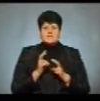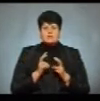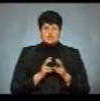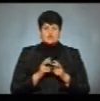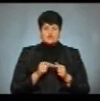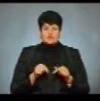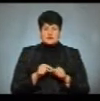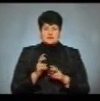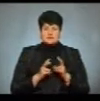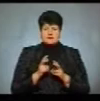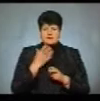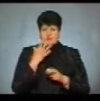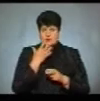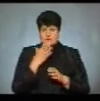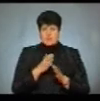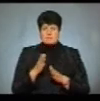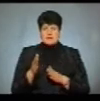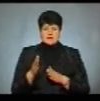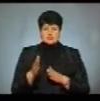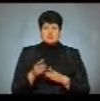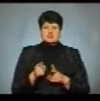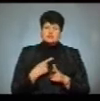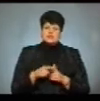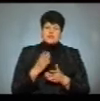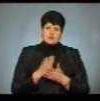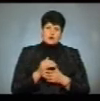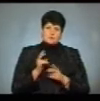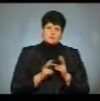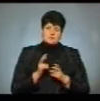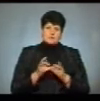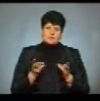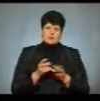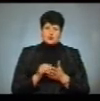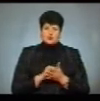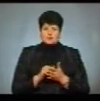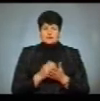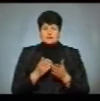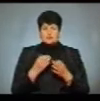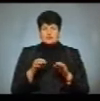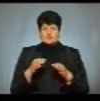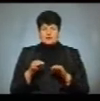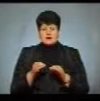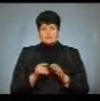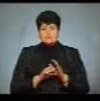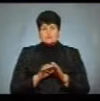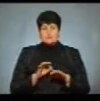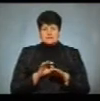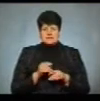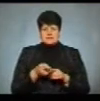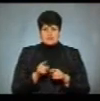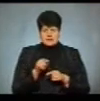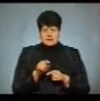відділу підприємства теплових мереж Михайла Горбаня, чи є у підприємства необхідні документи, які дозволяють ввести цей об'єкт